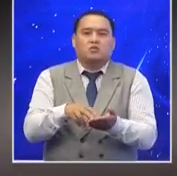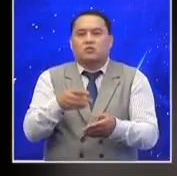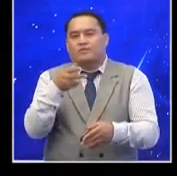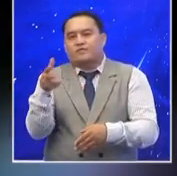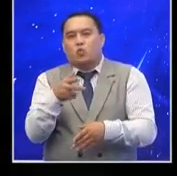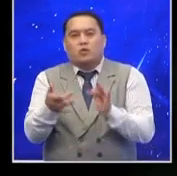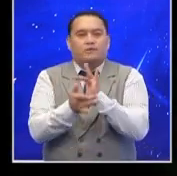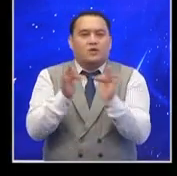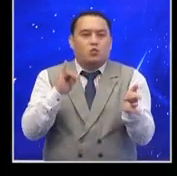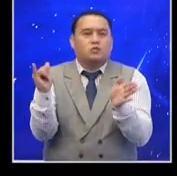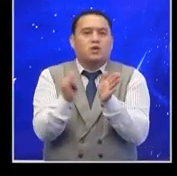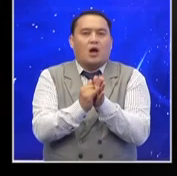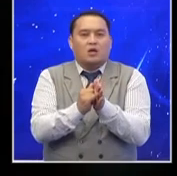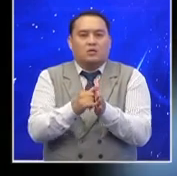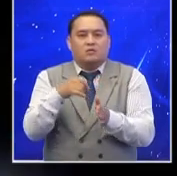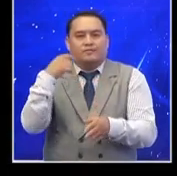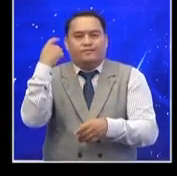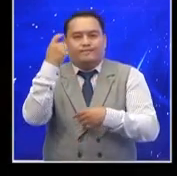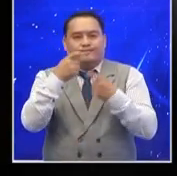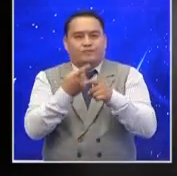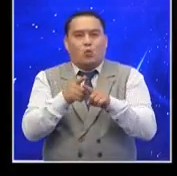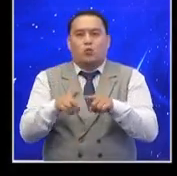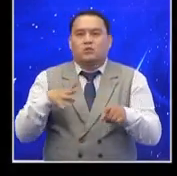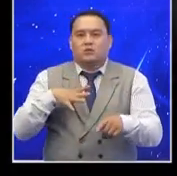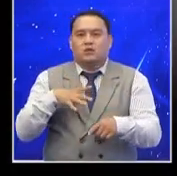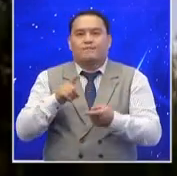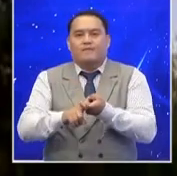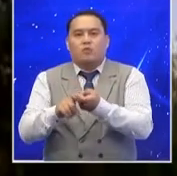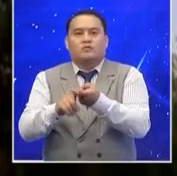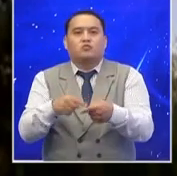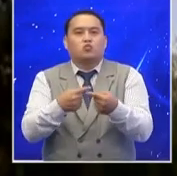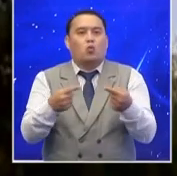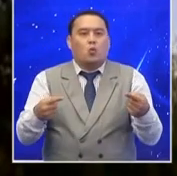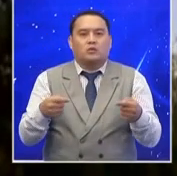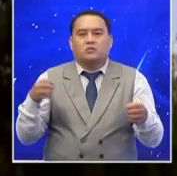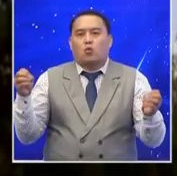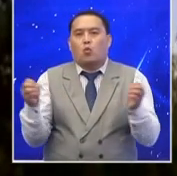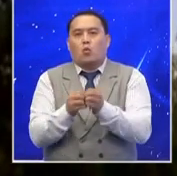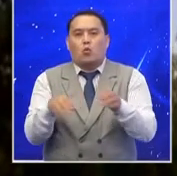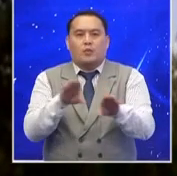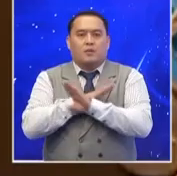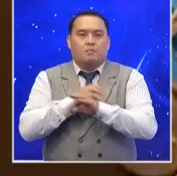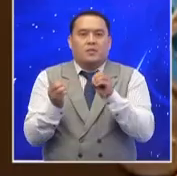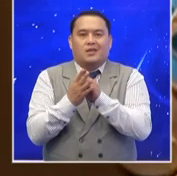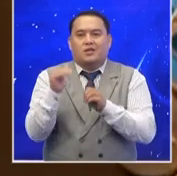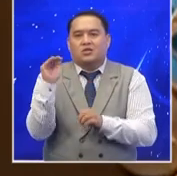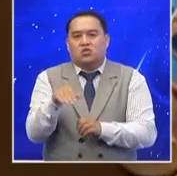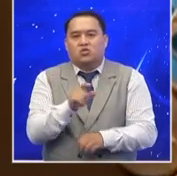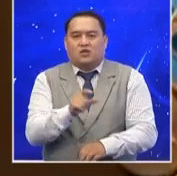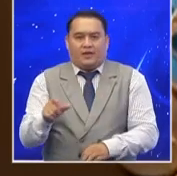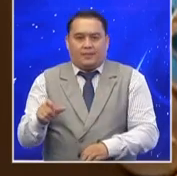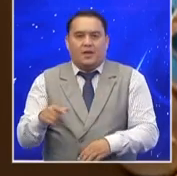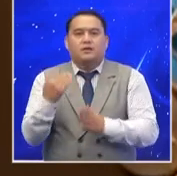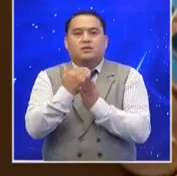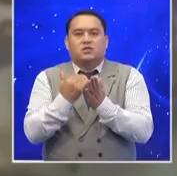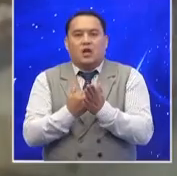выкладывают в соцсети. Дурной пример заразителен, говорят полицейские. В Казахстане в ДТП ежегодно гибнет порядка 15 тысяч